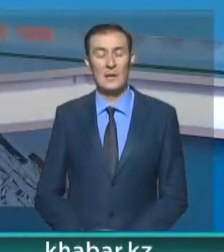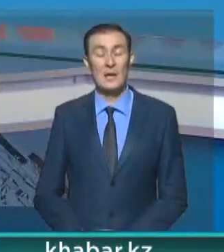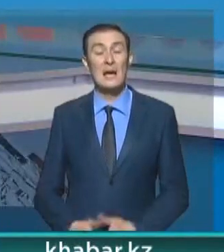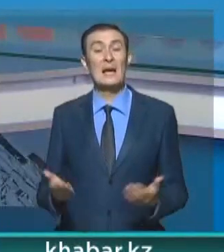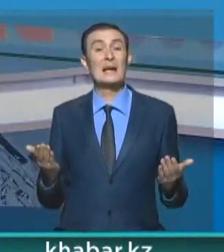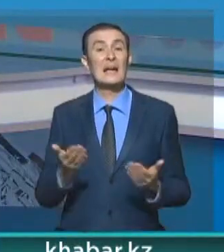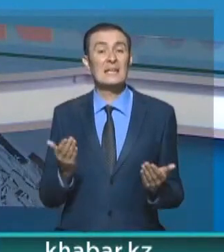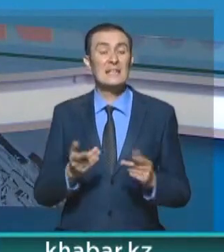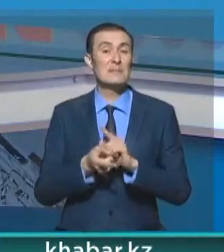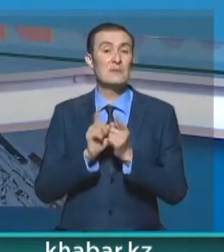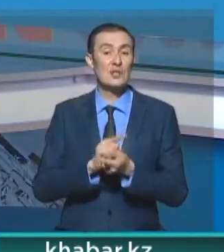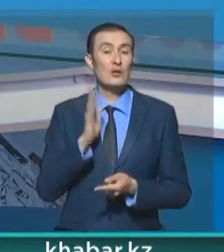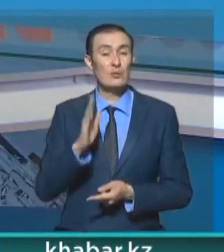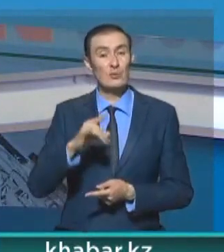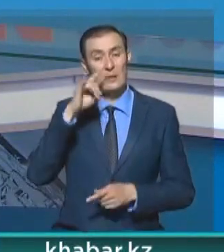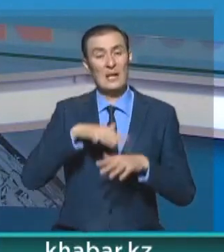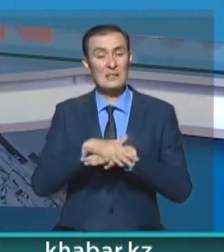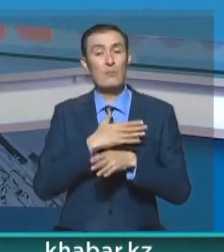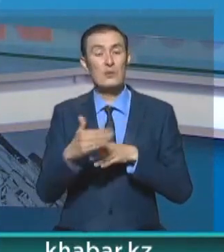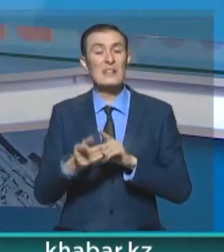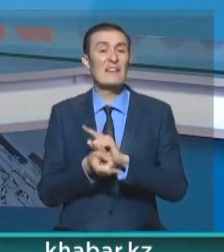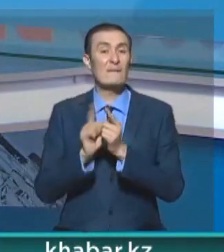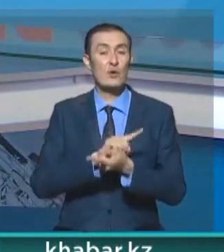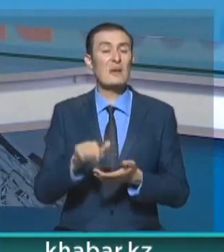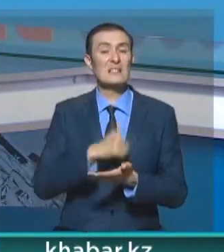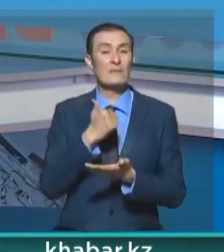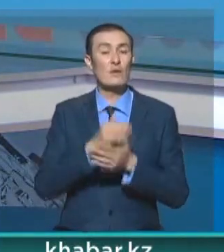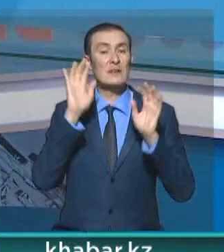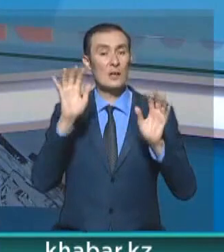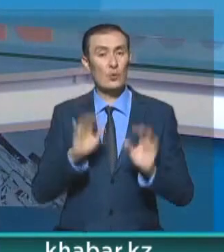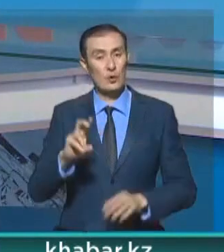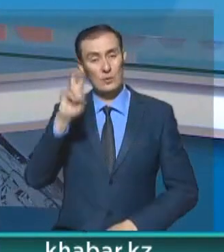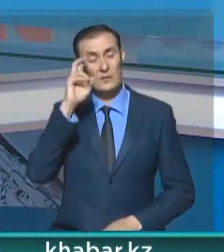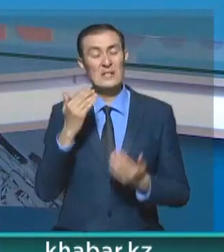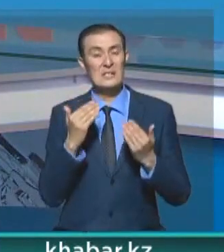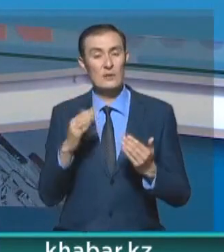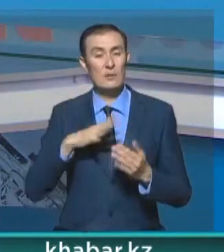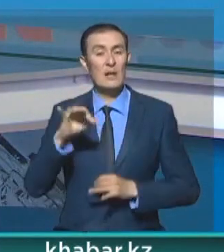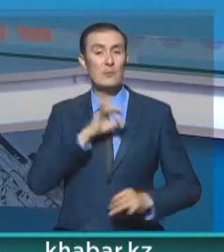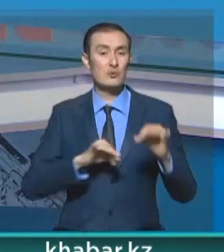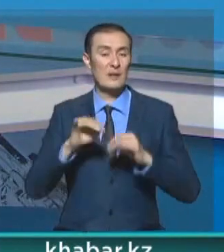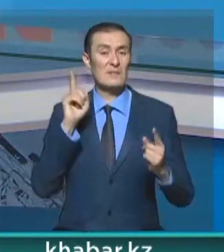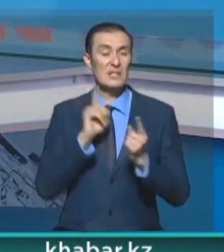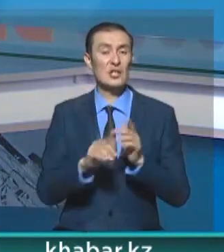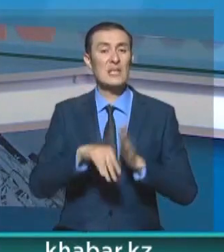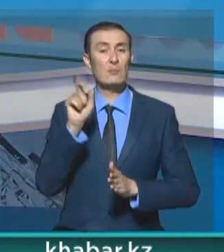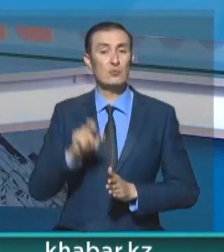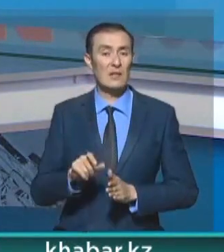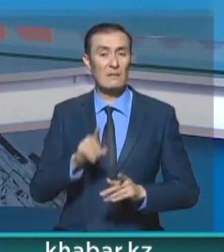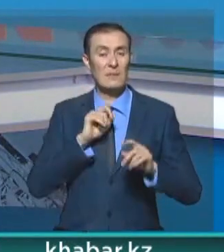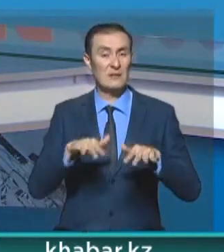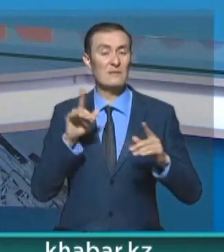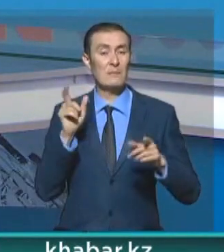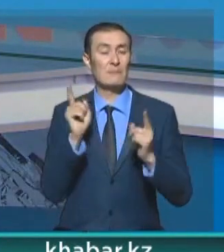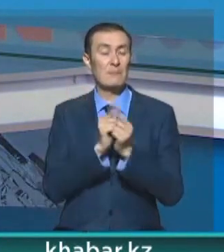О том, какие же изменения ожидают казахстанцев после реформы основного закона страны, сегодня шла речь на встрече депутатов Мажилиса и